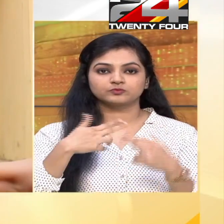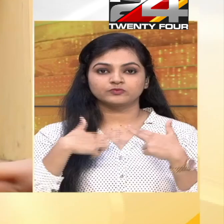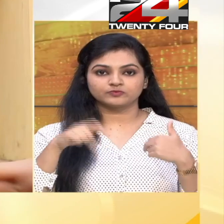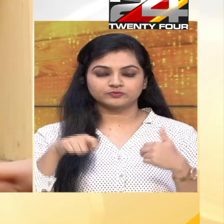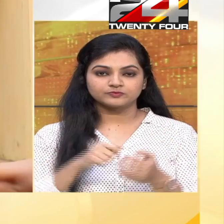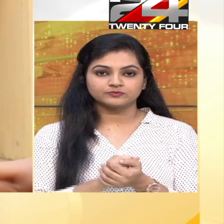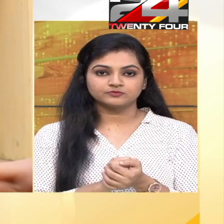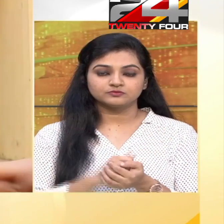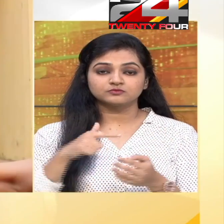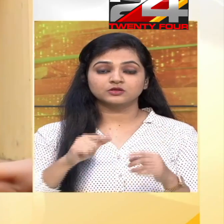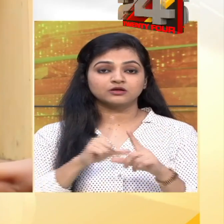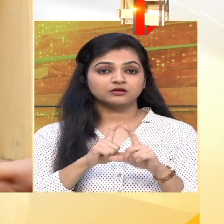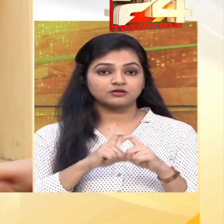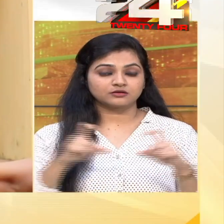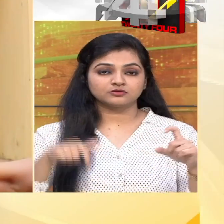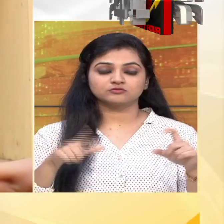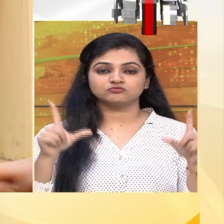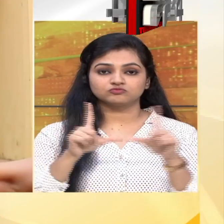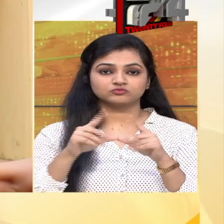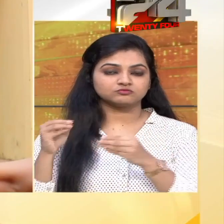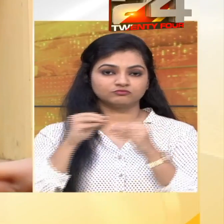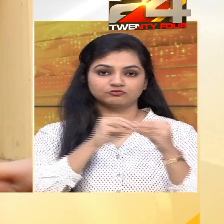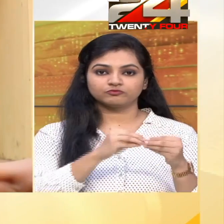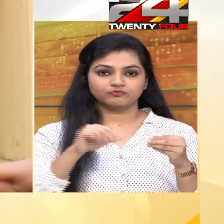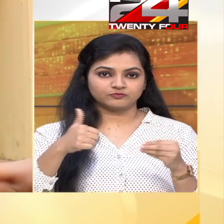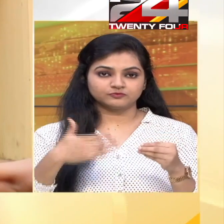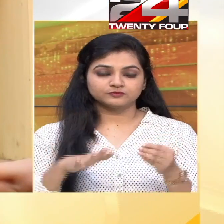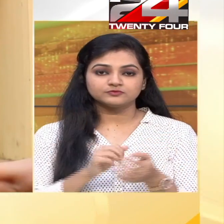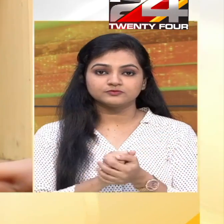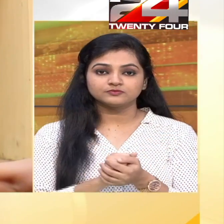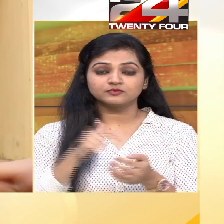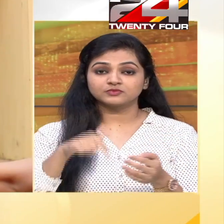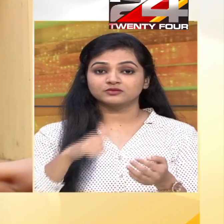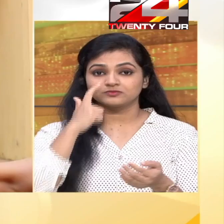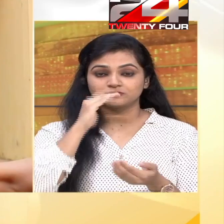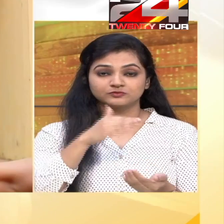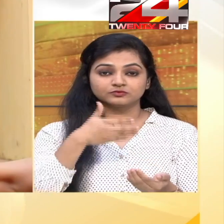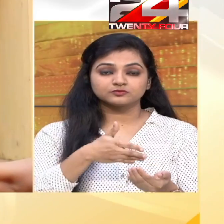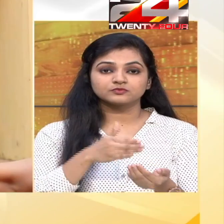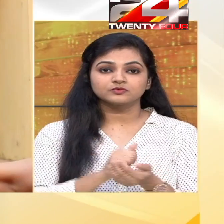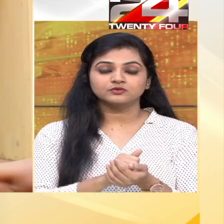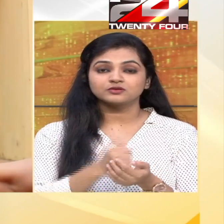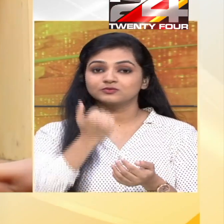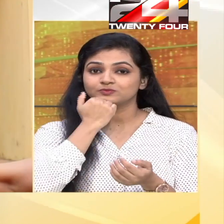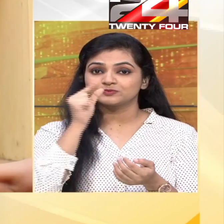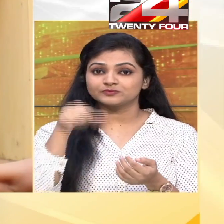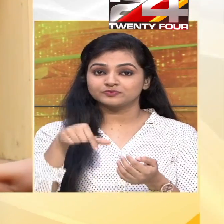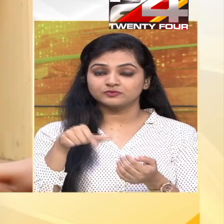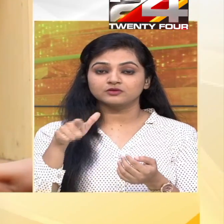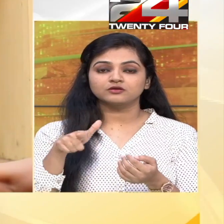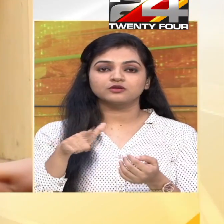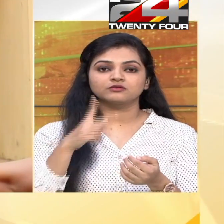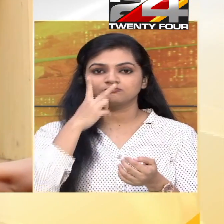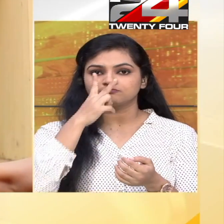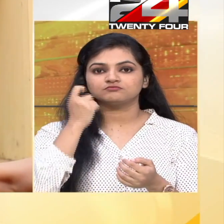മുമ്പാകെ ശക്തവും വ്യക്തവുമായ തെളിവ് തന്നെയാണ് പ്രോസിക്യൂഷന് ഹാജരാക്കാൻ സാധിച്ചിട്ടുള്ളത്. മാത്രമല്ല ഈ കുട്ടിയും തന്നെ ഈ പ്രതിയെ